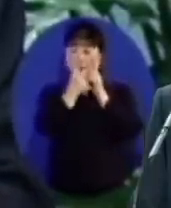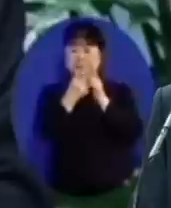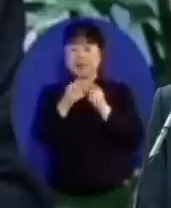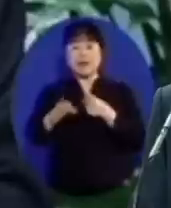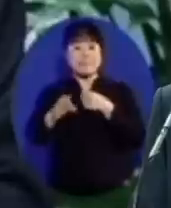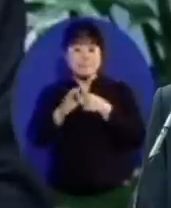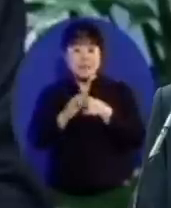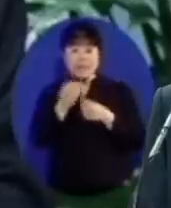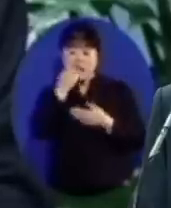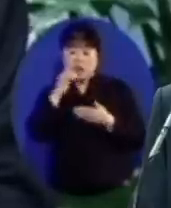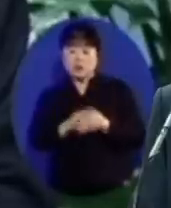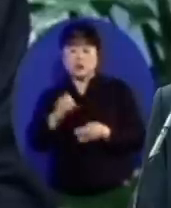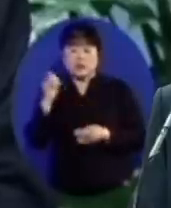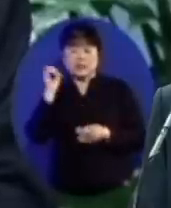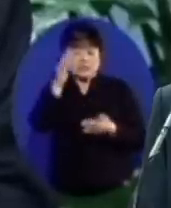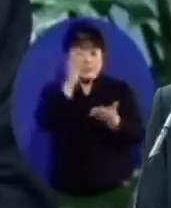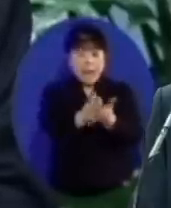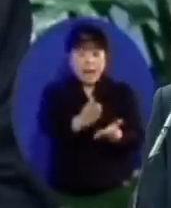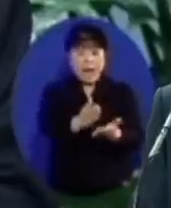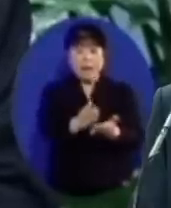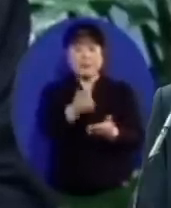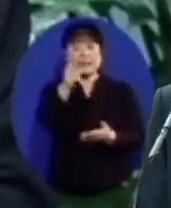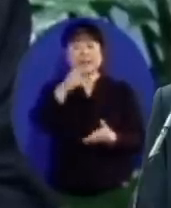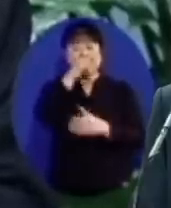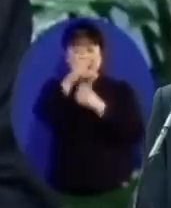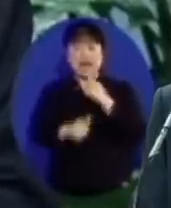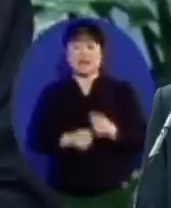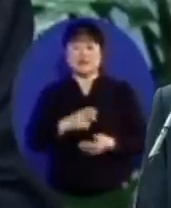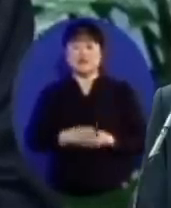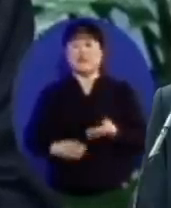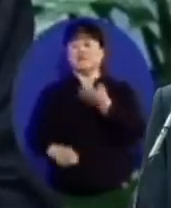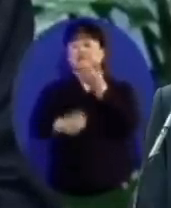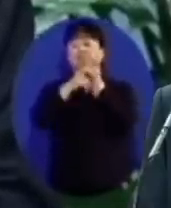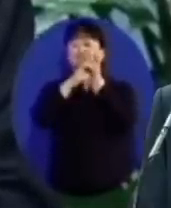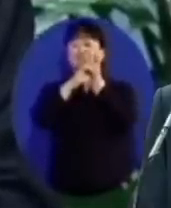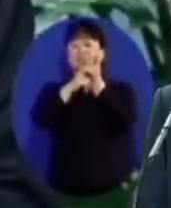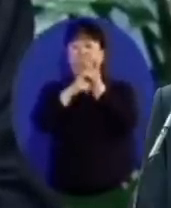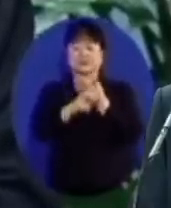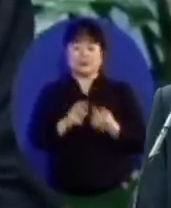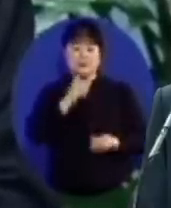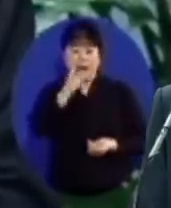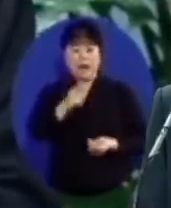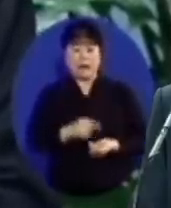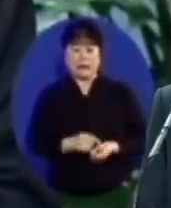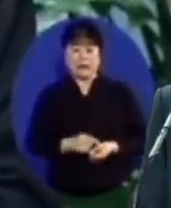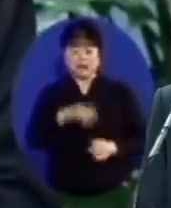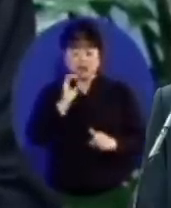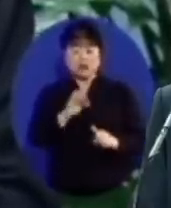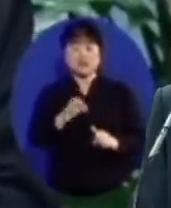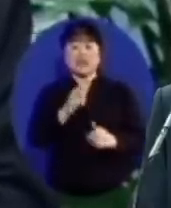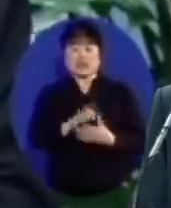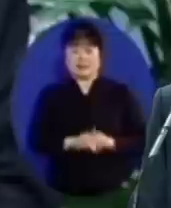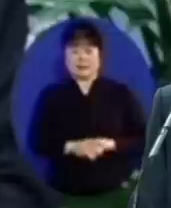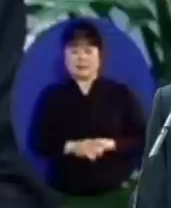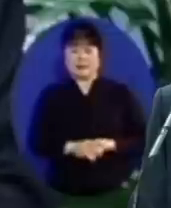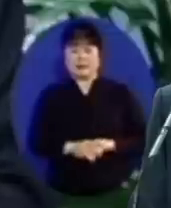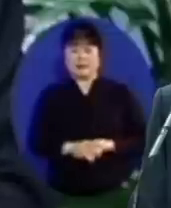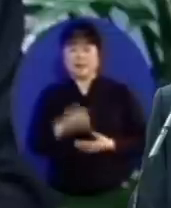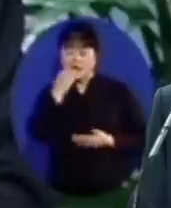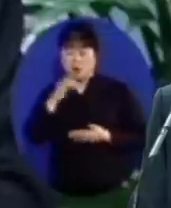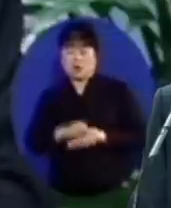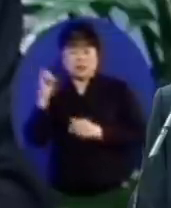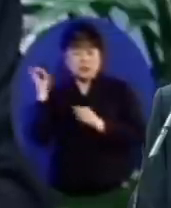만일 돌로 치지 말라면은 당신은 하나님의 율법을 거역하는 자니 이단이라고 해서 당장 정죄할 것입니다. 치라고